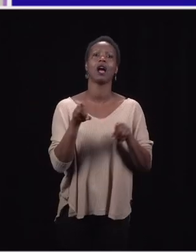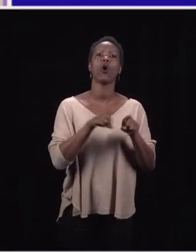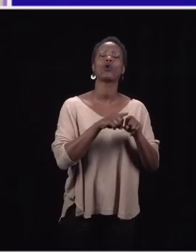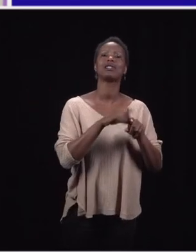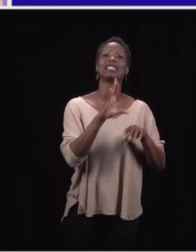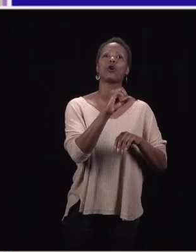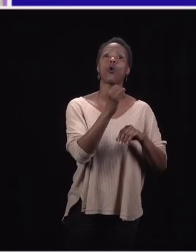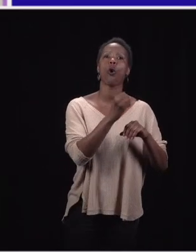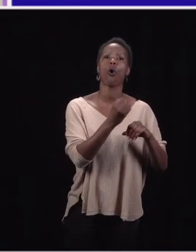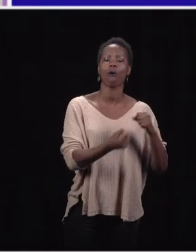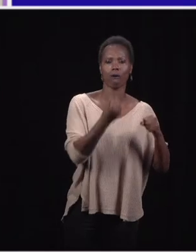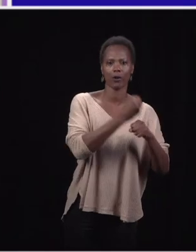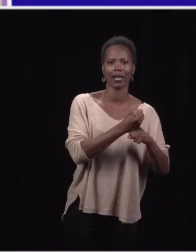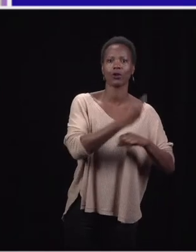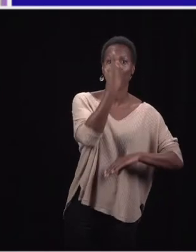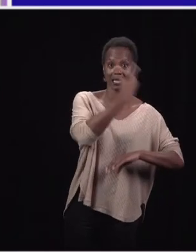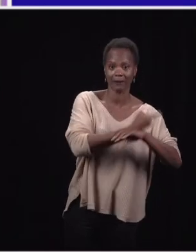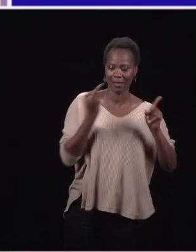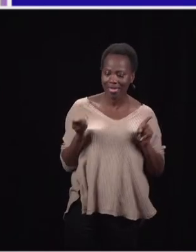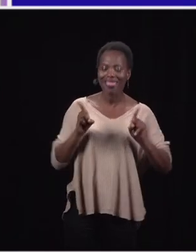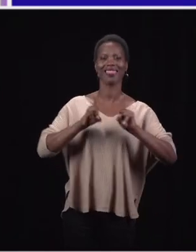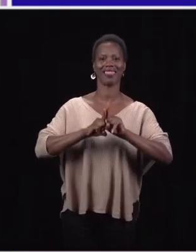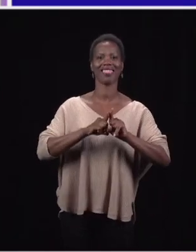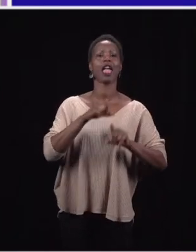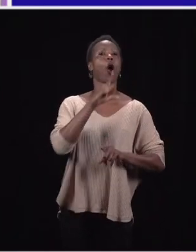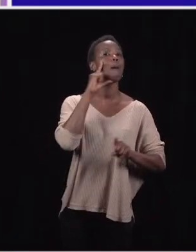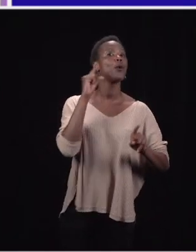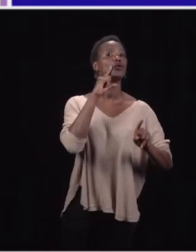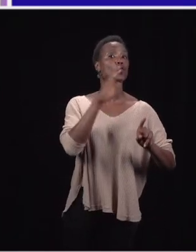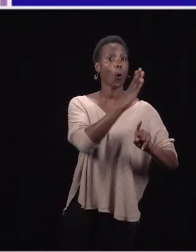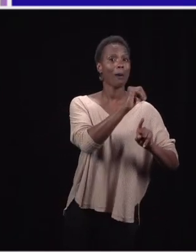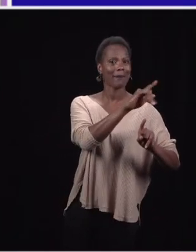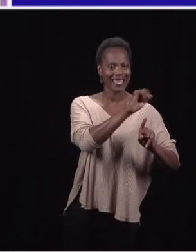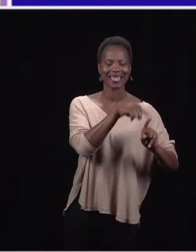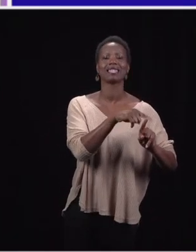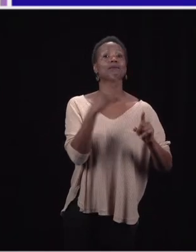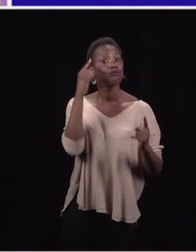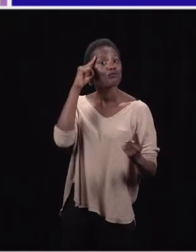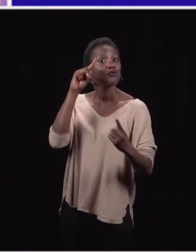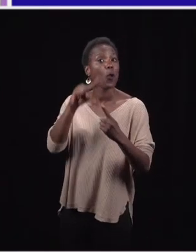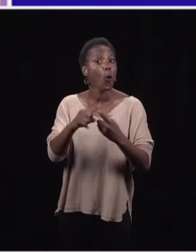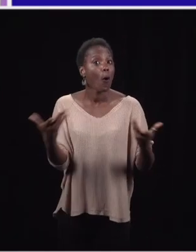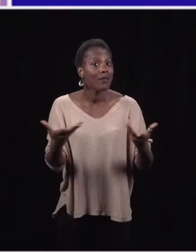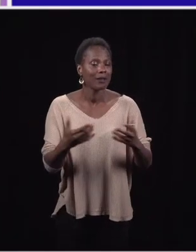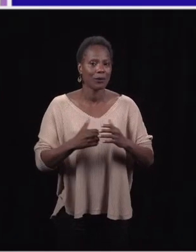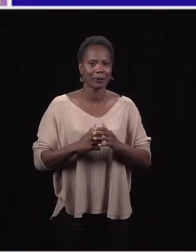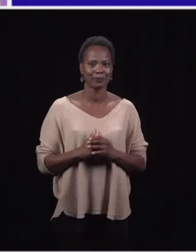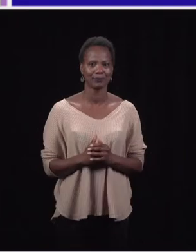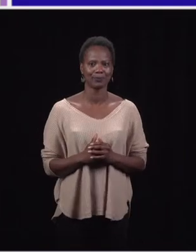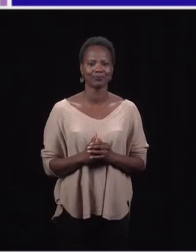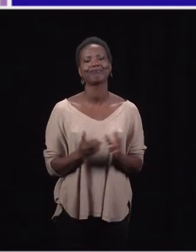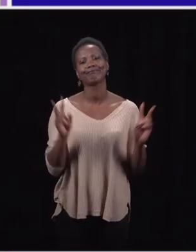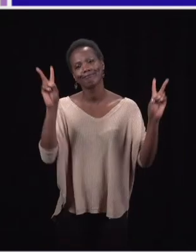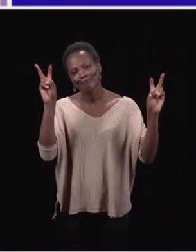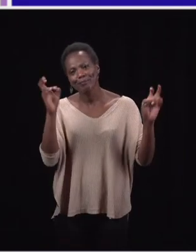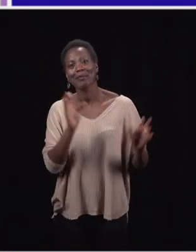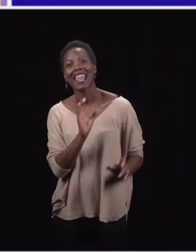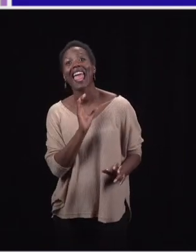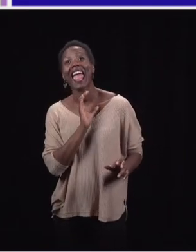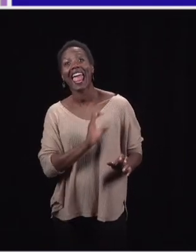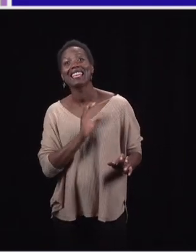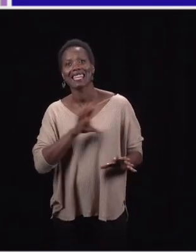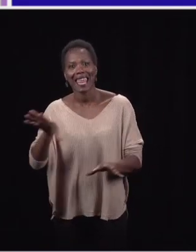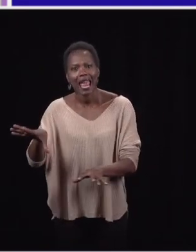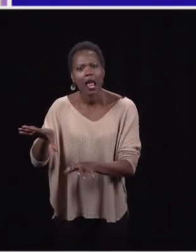cofondateur de diversité Anthony bakkin et l'objectif était de essayer de recruter